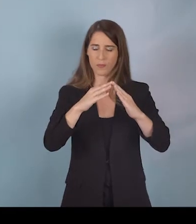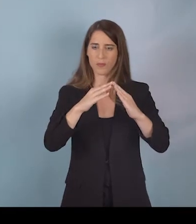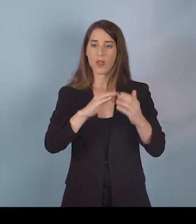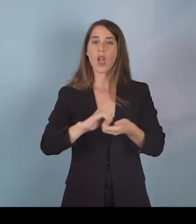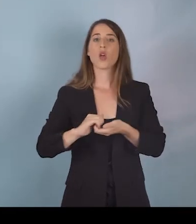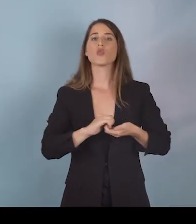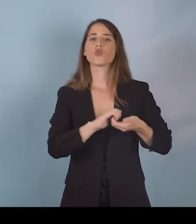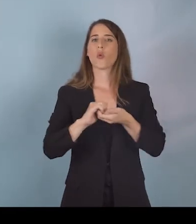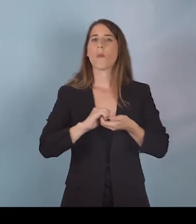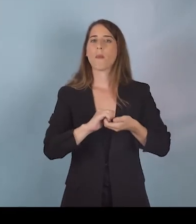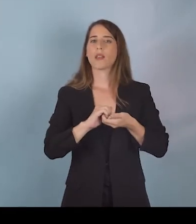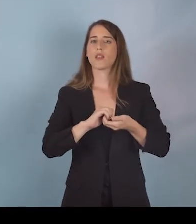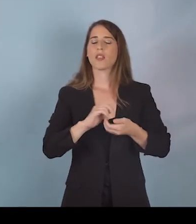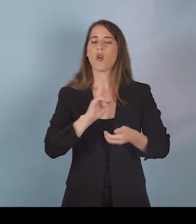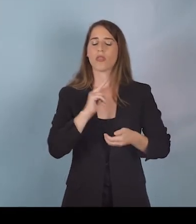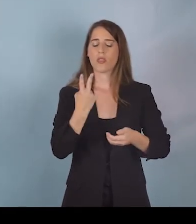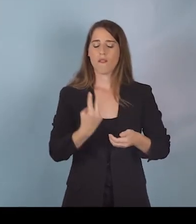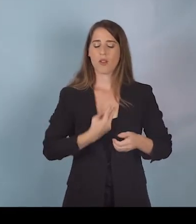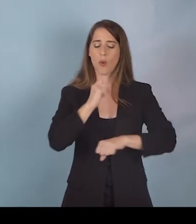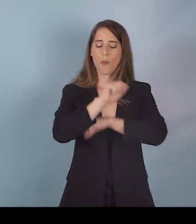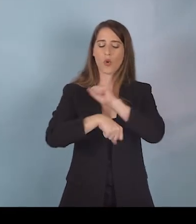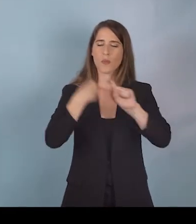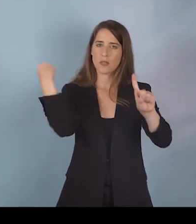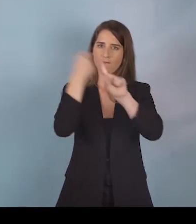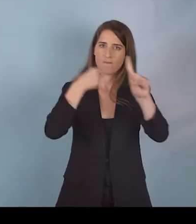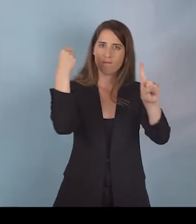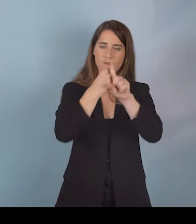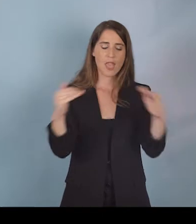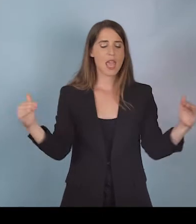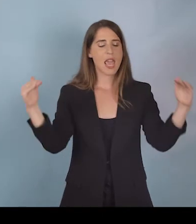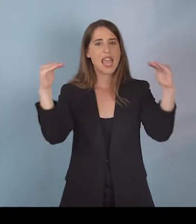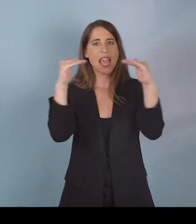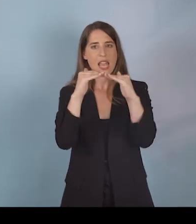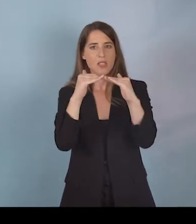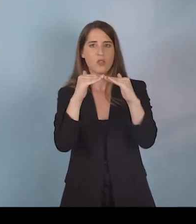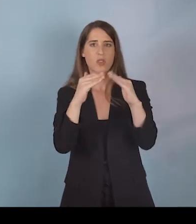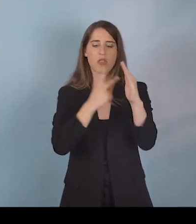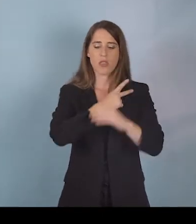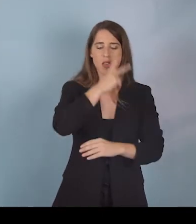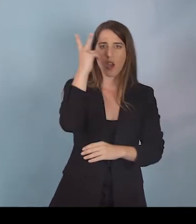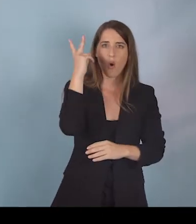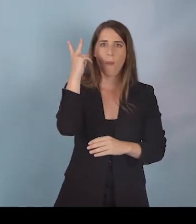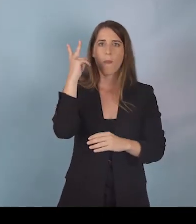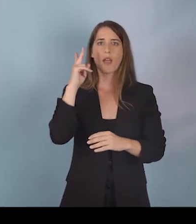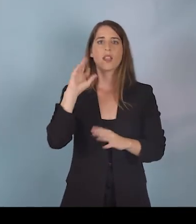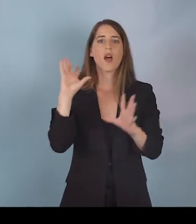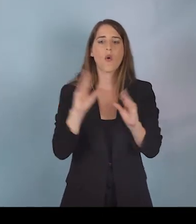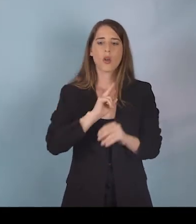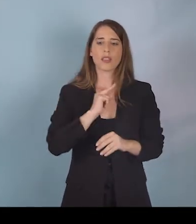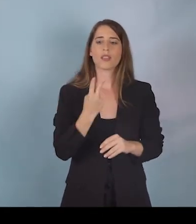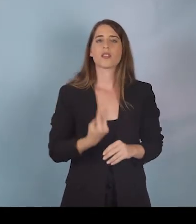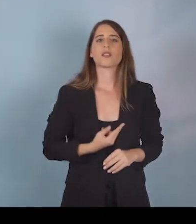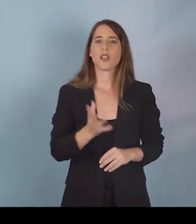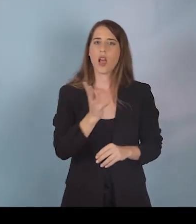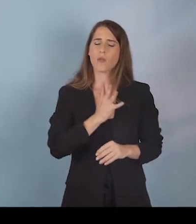ενεργοποιείται στην κατεύθυνση της διεκδίκησης των ίσων δικαιωμάτων, ελευθεριών και ευκαιριών για τρανς, φιλοδιαφορετικά και intersex, αλλά και γενικότερα